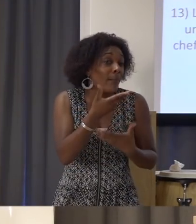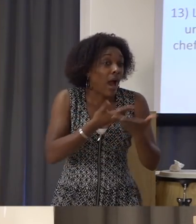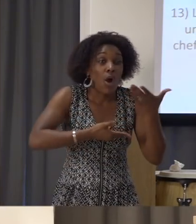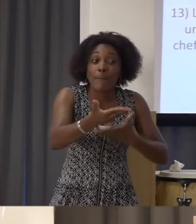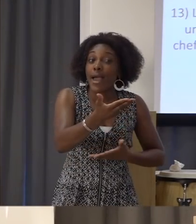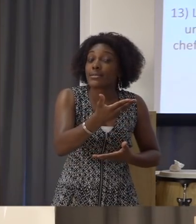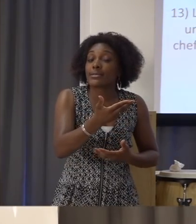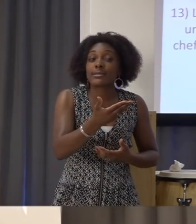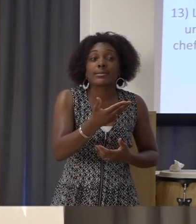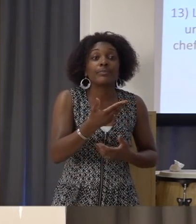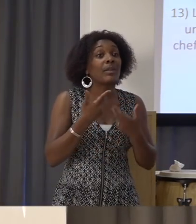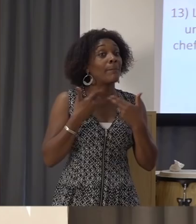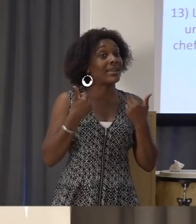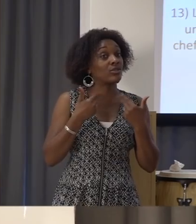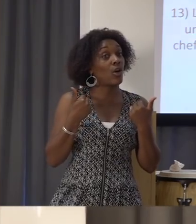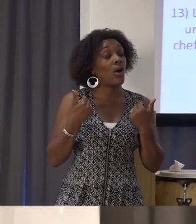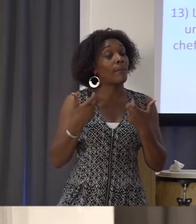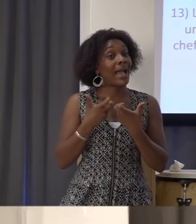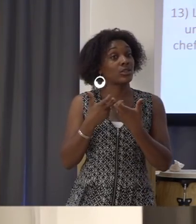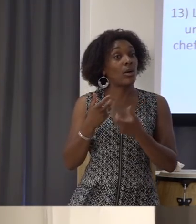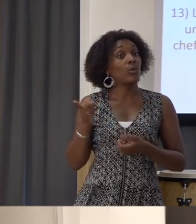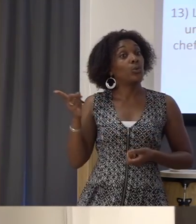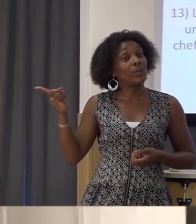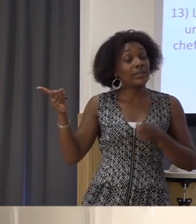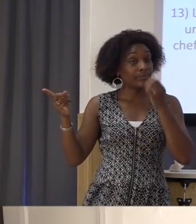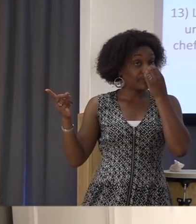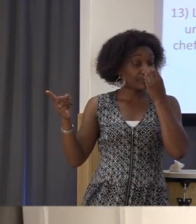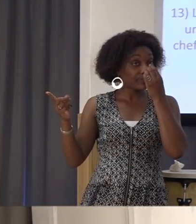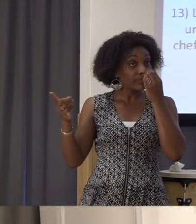Et il y a des combats que le pasteur, en levant la main,